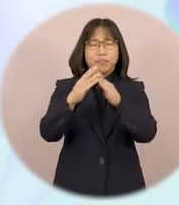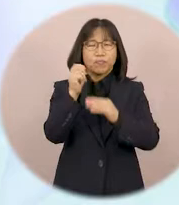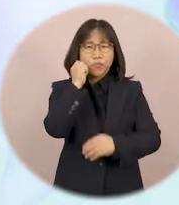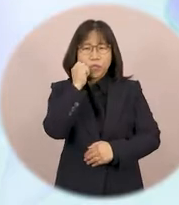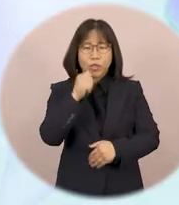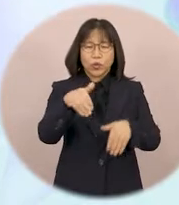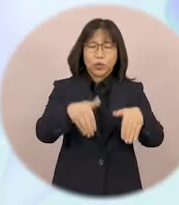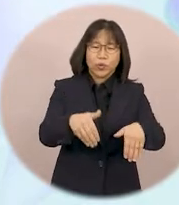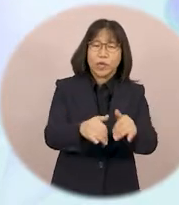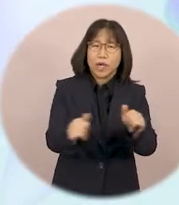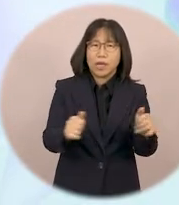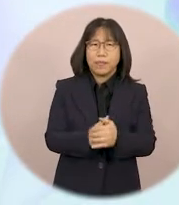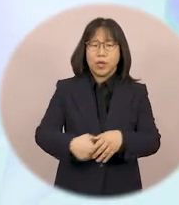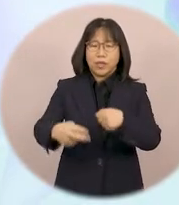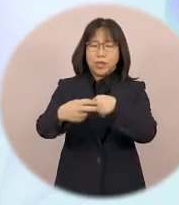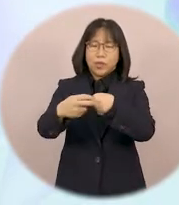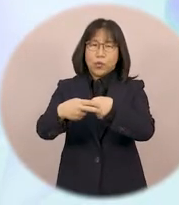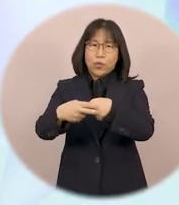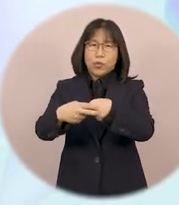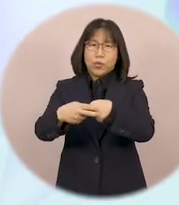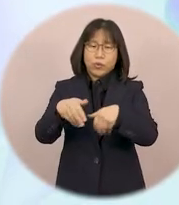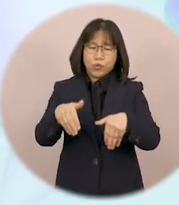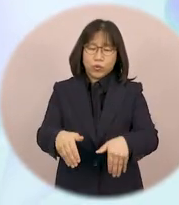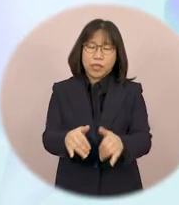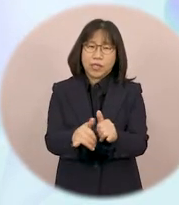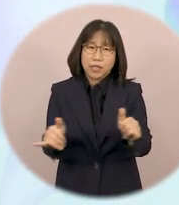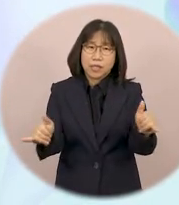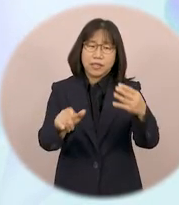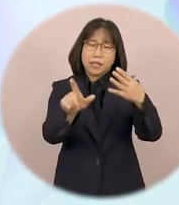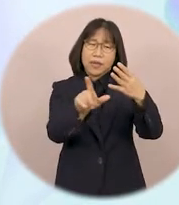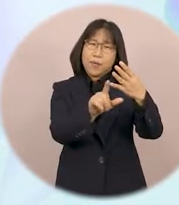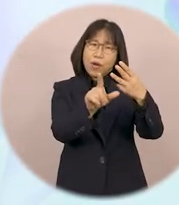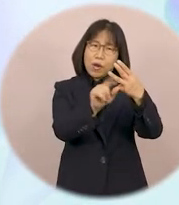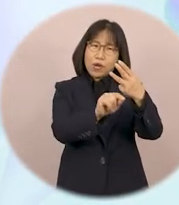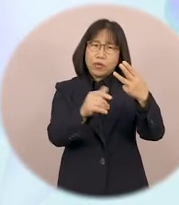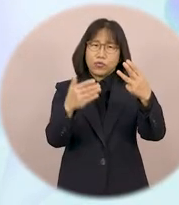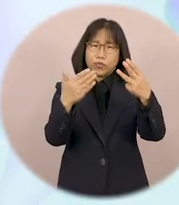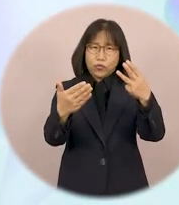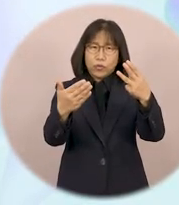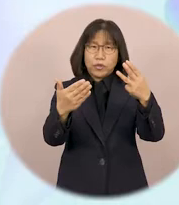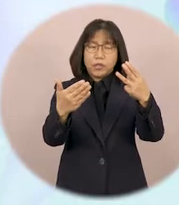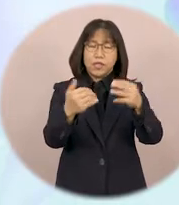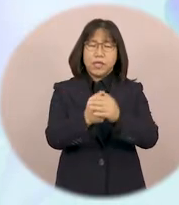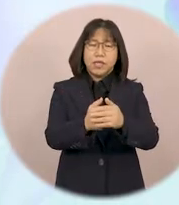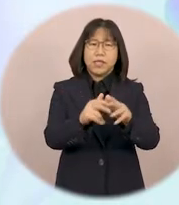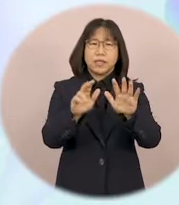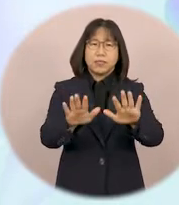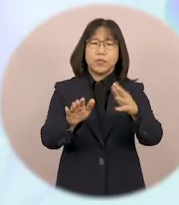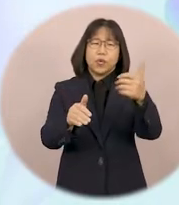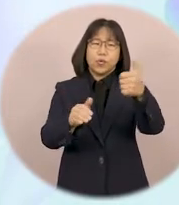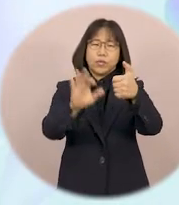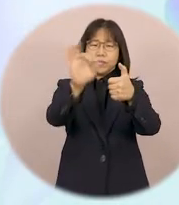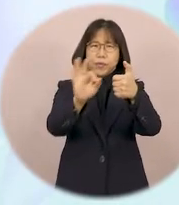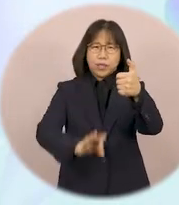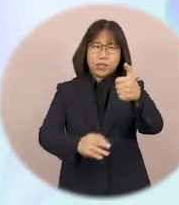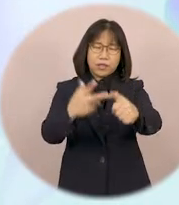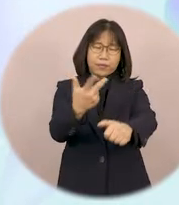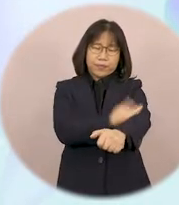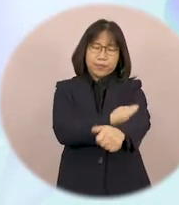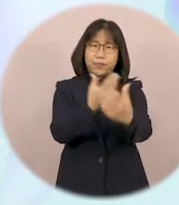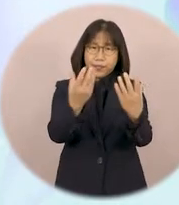종사자 고위험 의료기관 종사자 등 3월 9일 기준 50% 이상이 이미 접종을 맞췄고